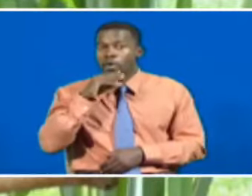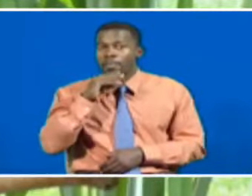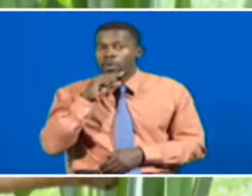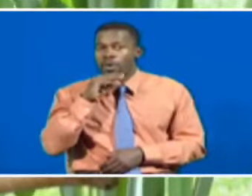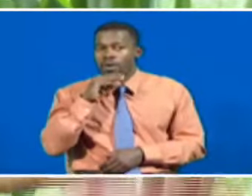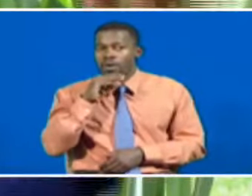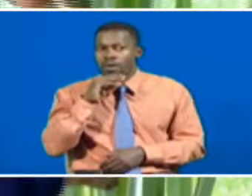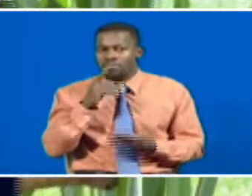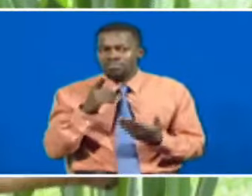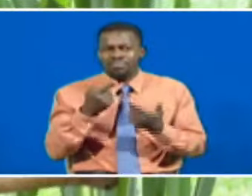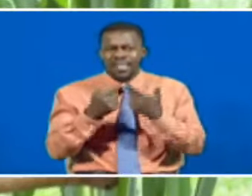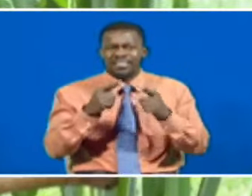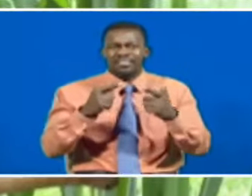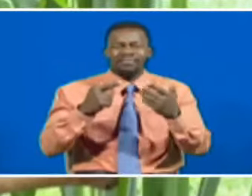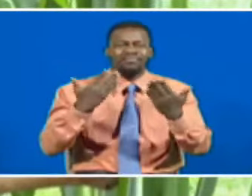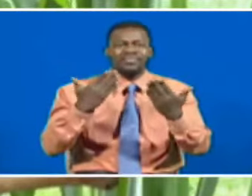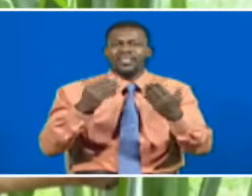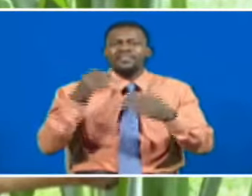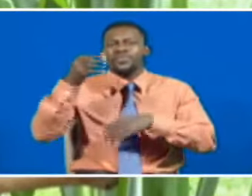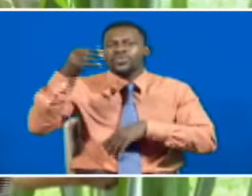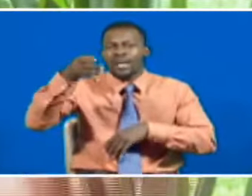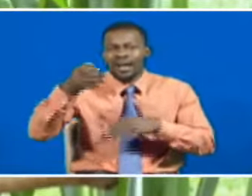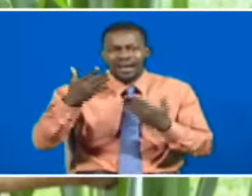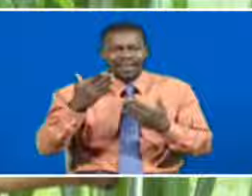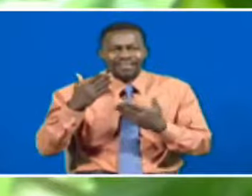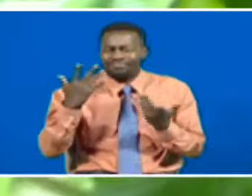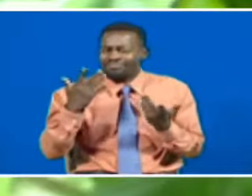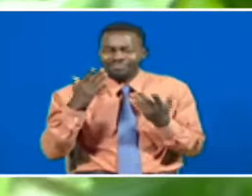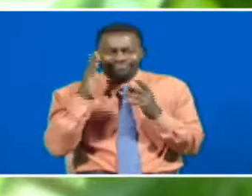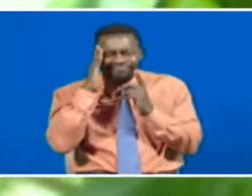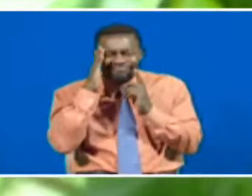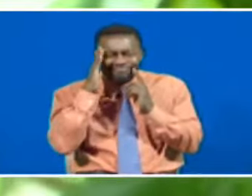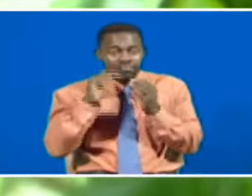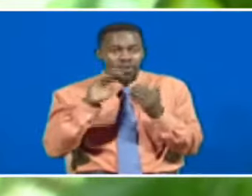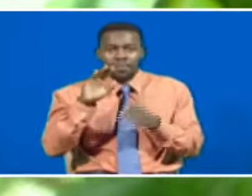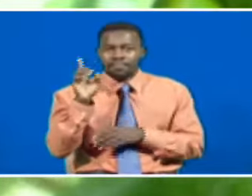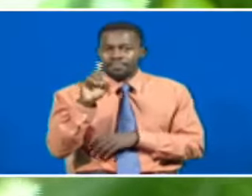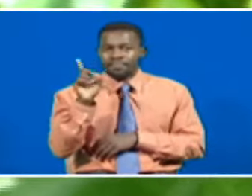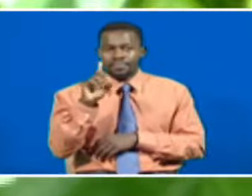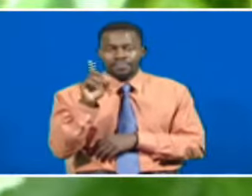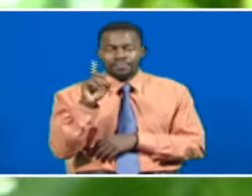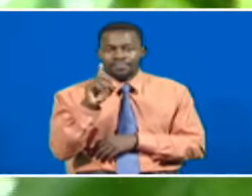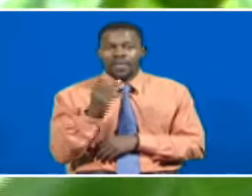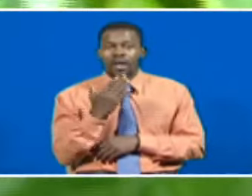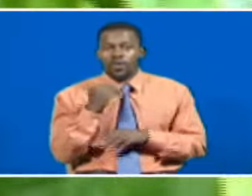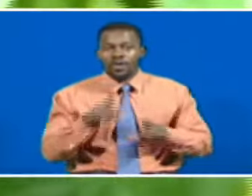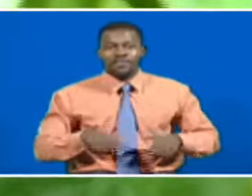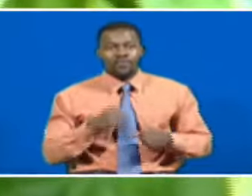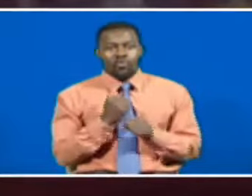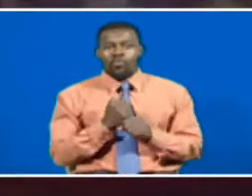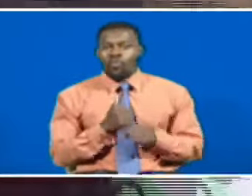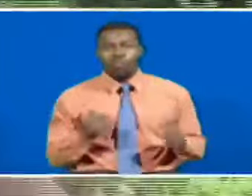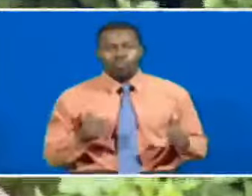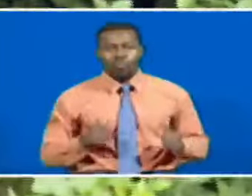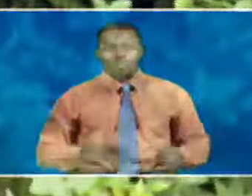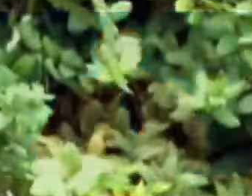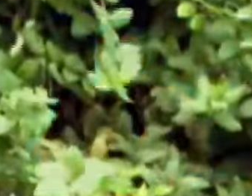baadaye, sitaki kuja kuangalia nyuma na kusema ningelifanya. Cecilia wa Kesho Mathuva, KTN News.